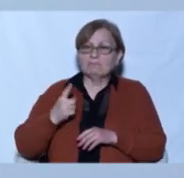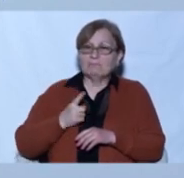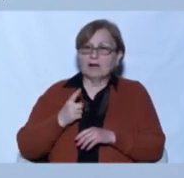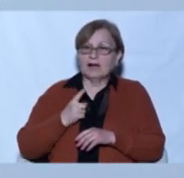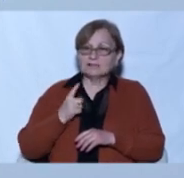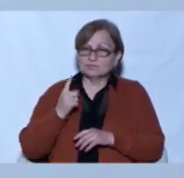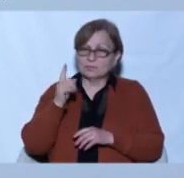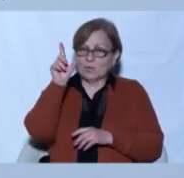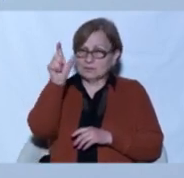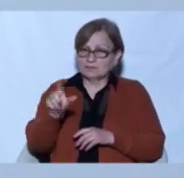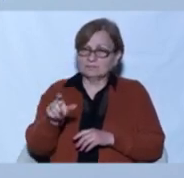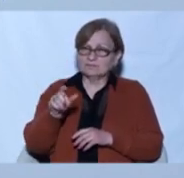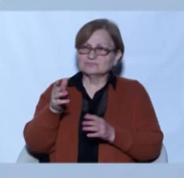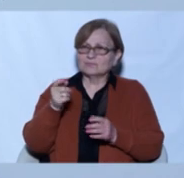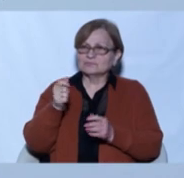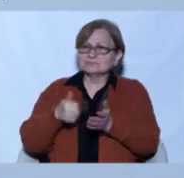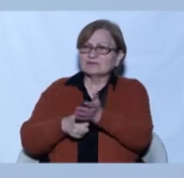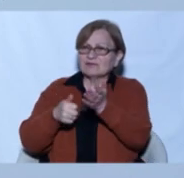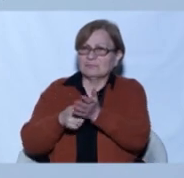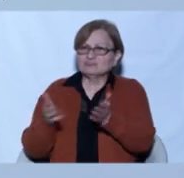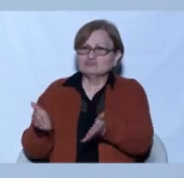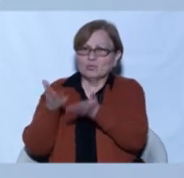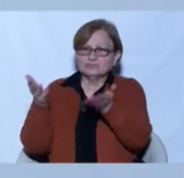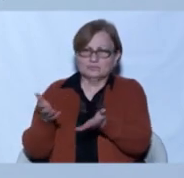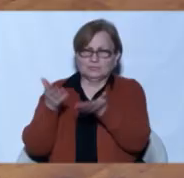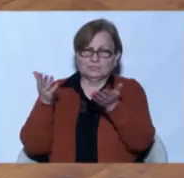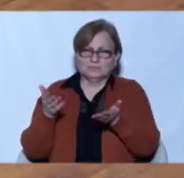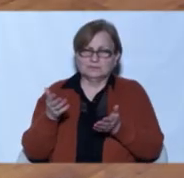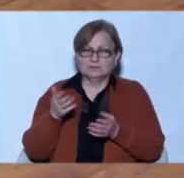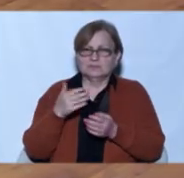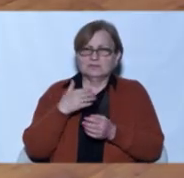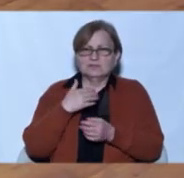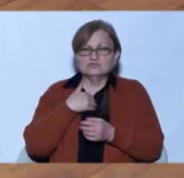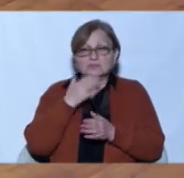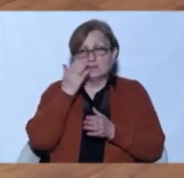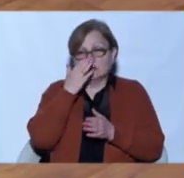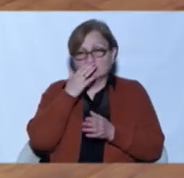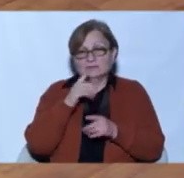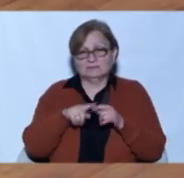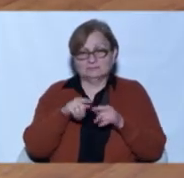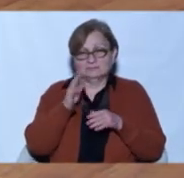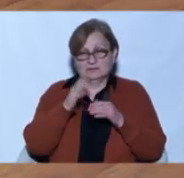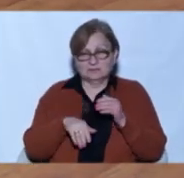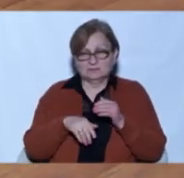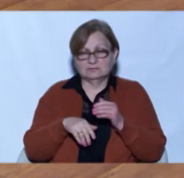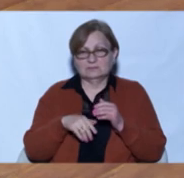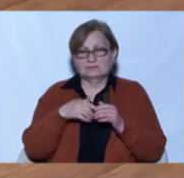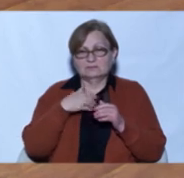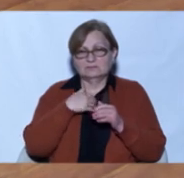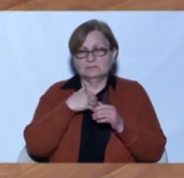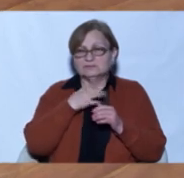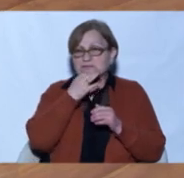როგორ შეიძლება რომ შევამსუბუქოთ. ნელ-ნელა ჩვენი გაკვეთილი დასასრულს უახლოვდება და მე